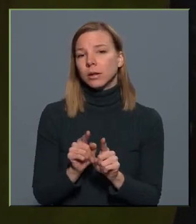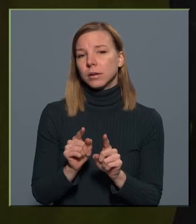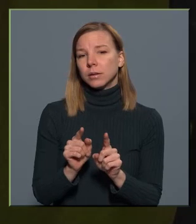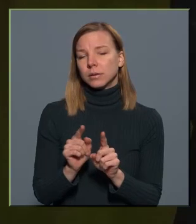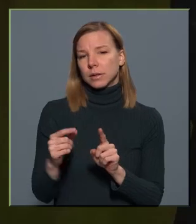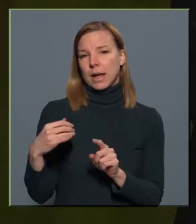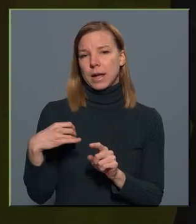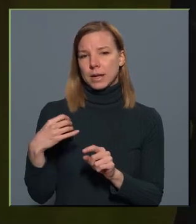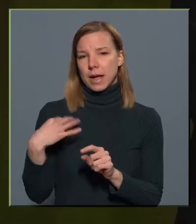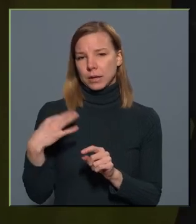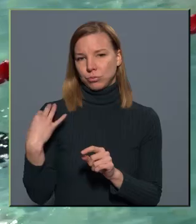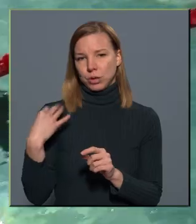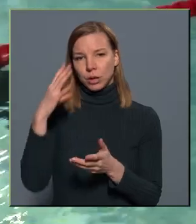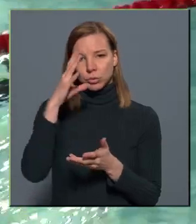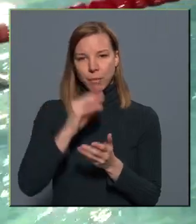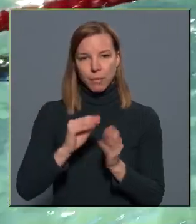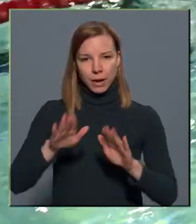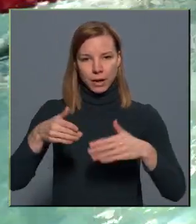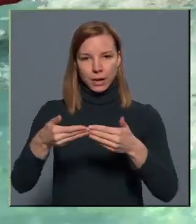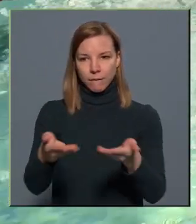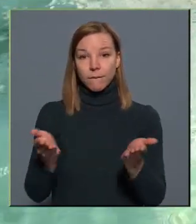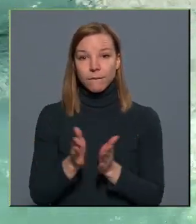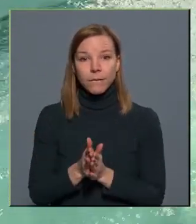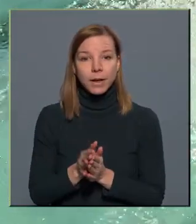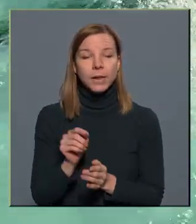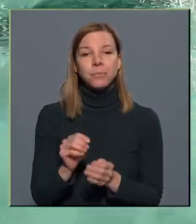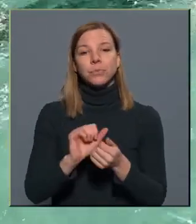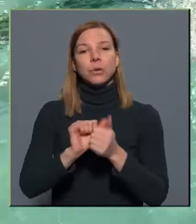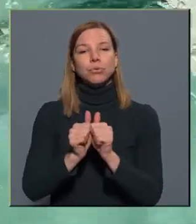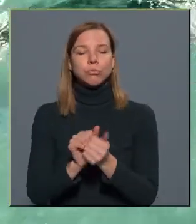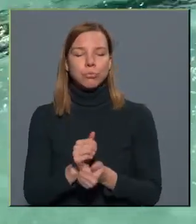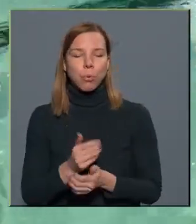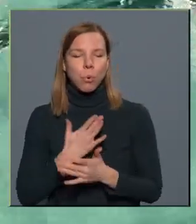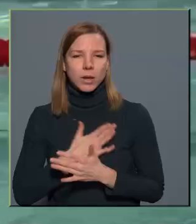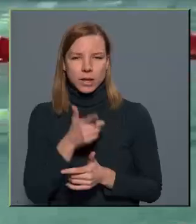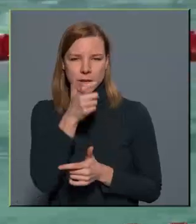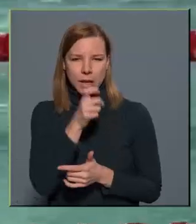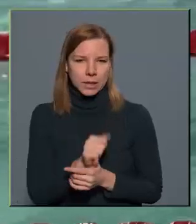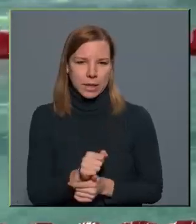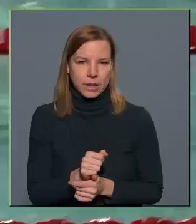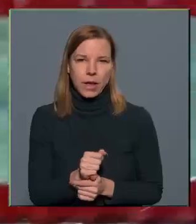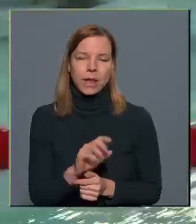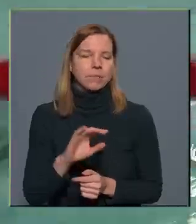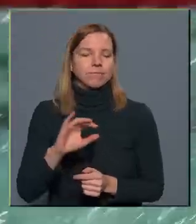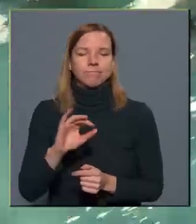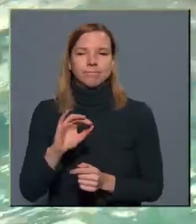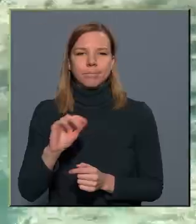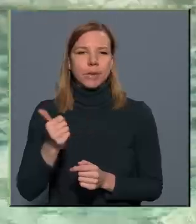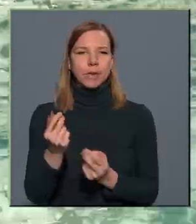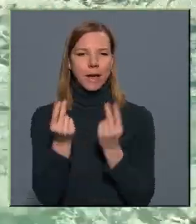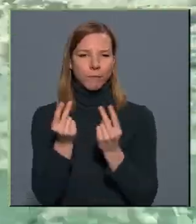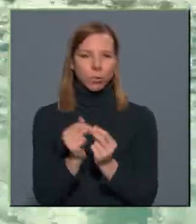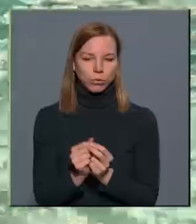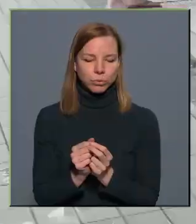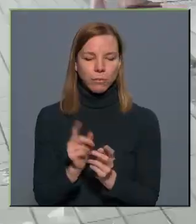legyenek. Én azt gondolom, hogy ez a sportnak a szeretete, ez az egyik legfontosabb, amit a KSC